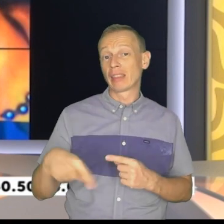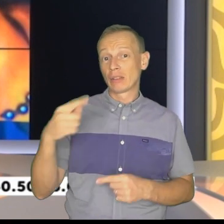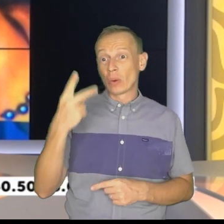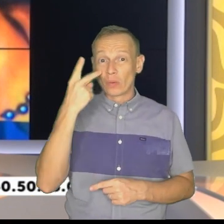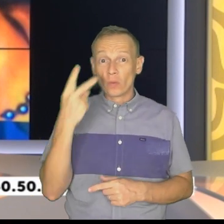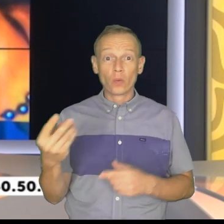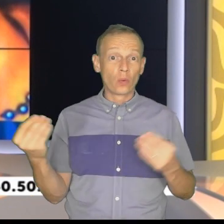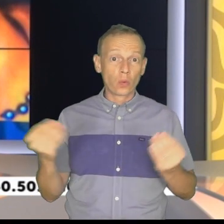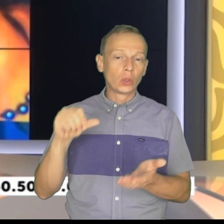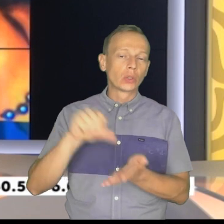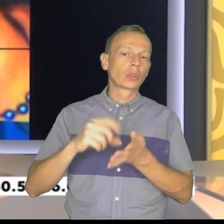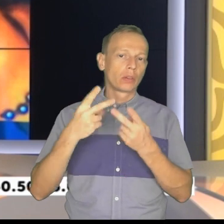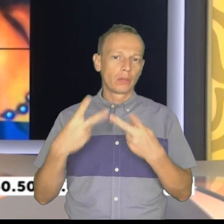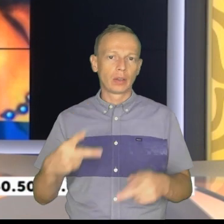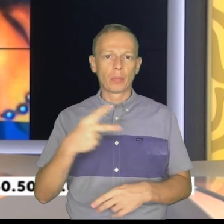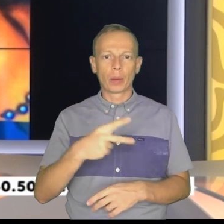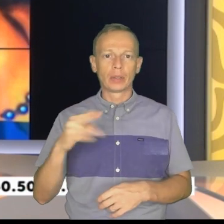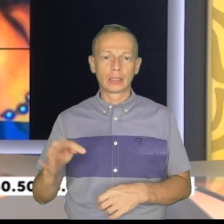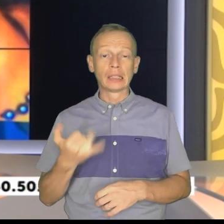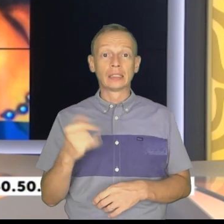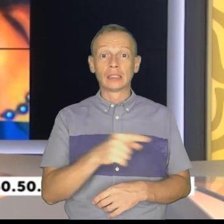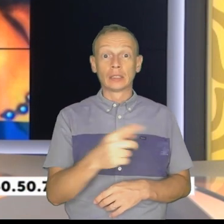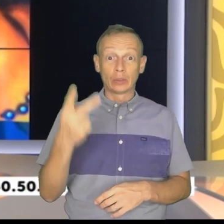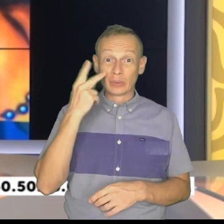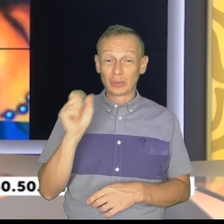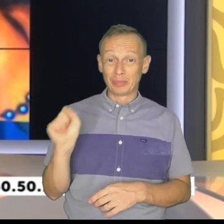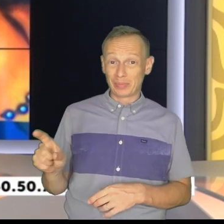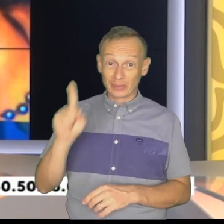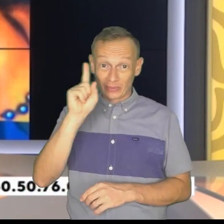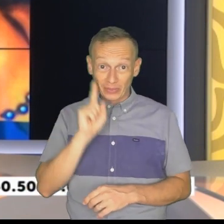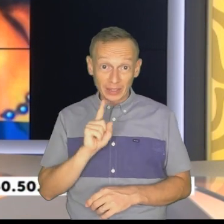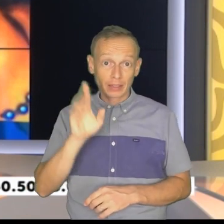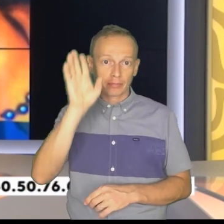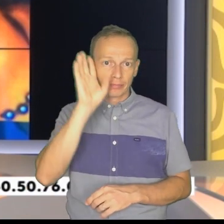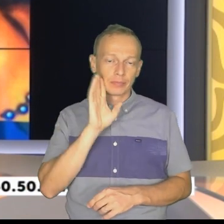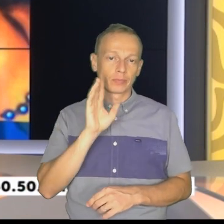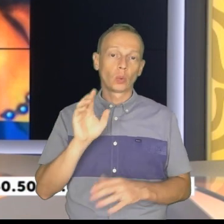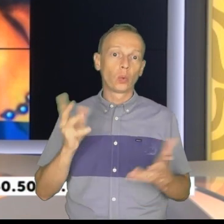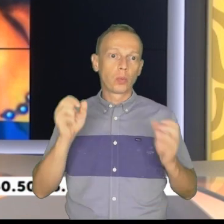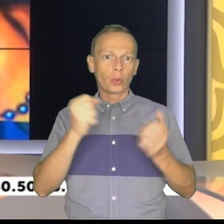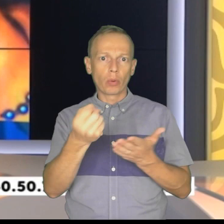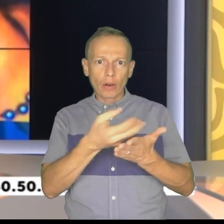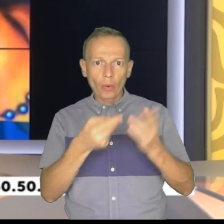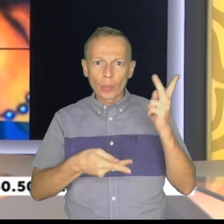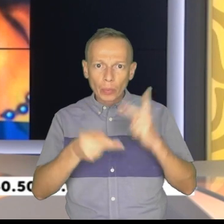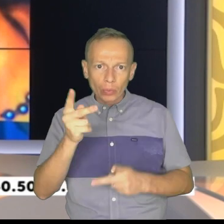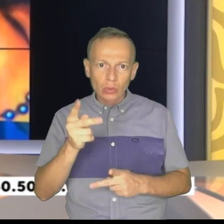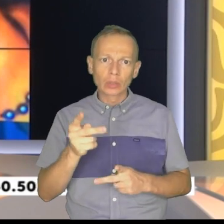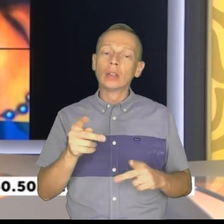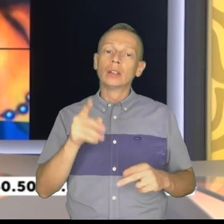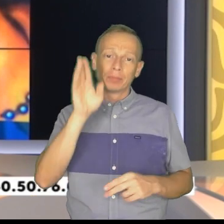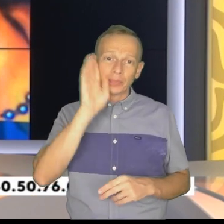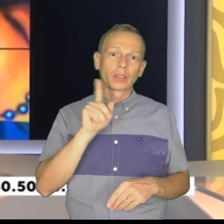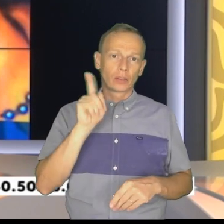été vue la dernière fois dans le centre-ville de Papeete. Toute personne ayant aperçu cette jeune fille ou en mesure d'apporter des